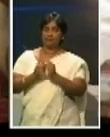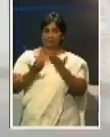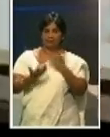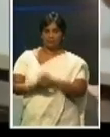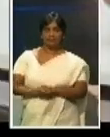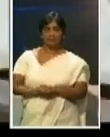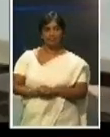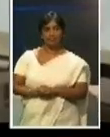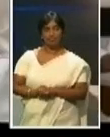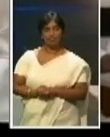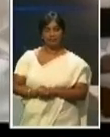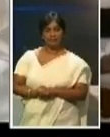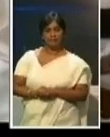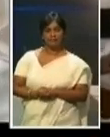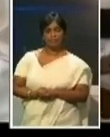කරන්න.